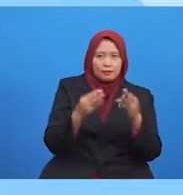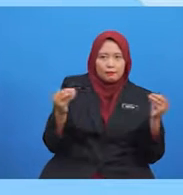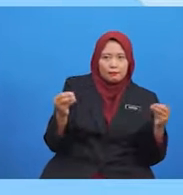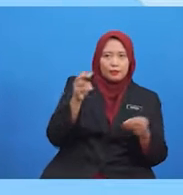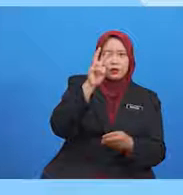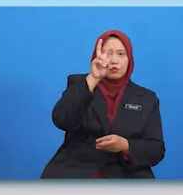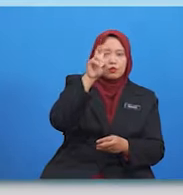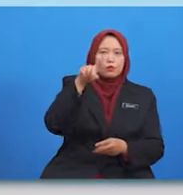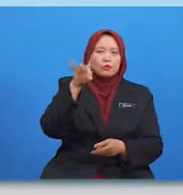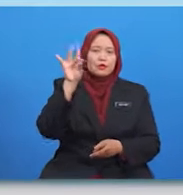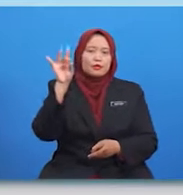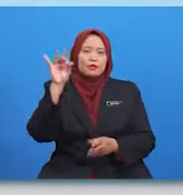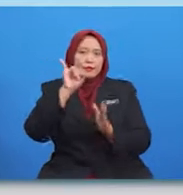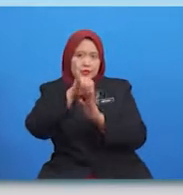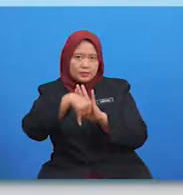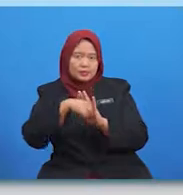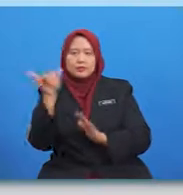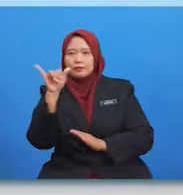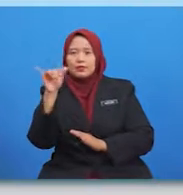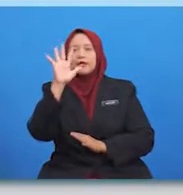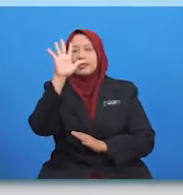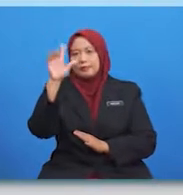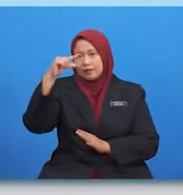gram. Mudahkan murid-murid semua?